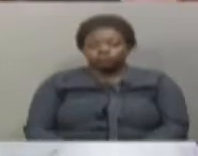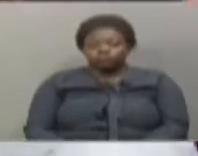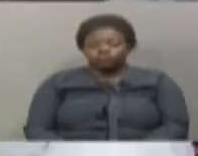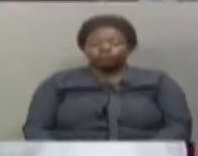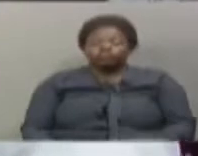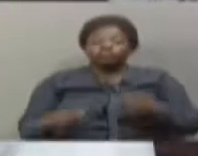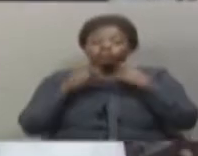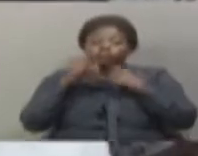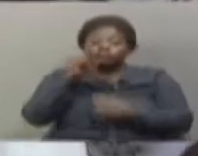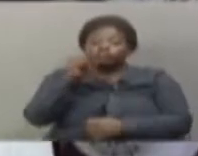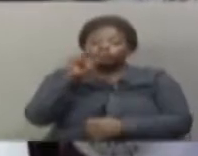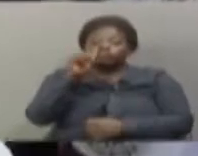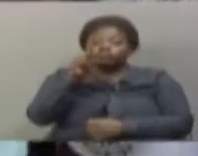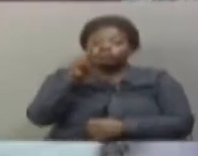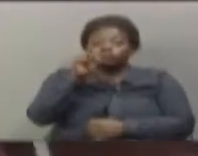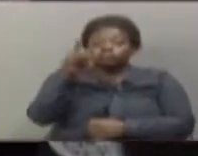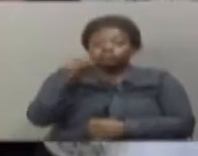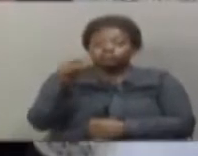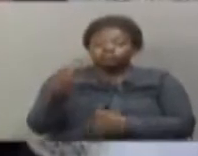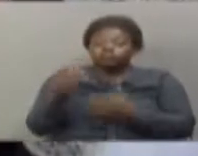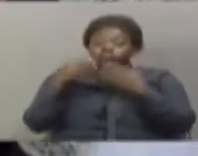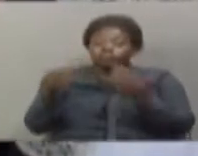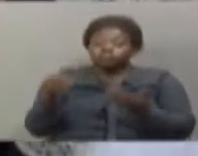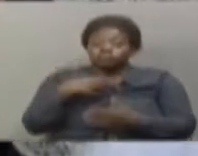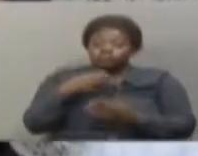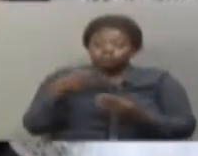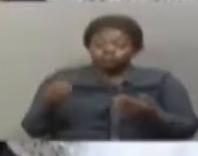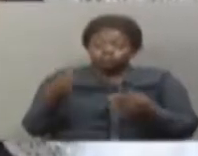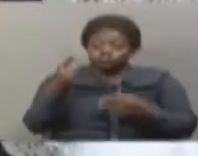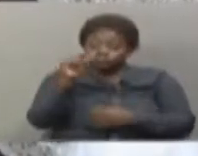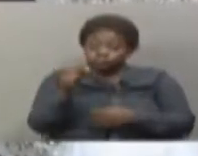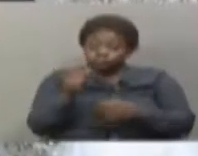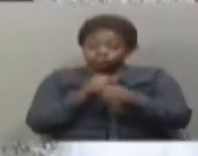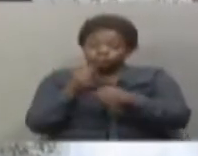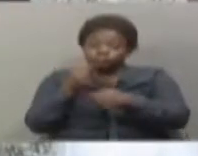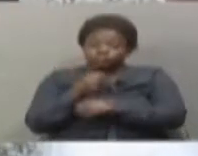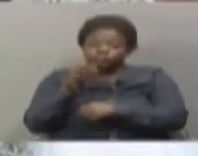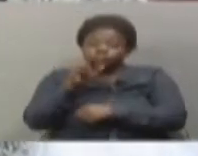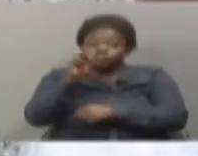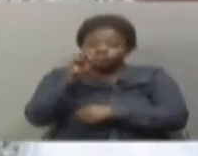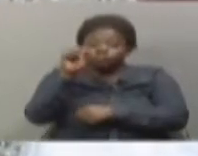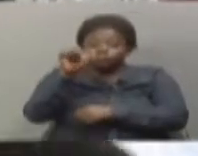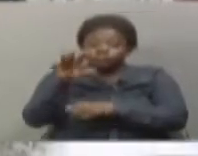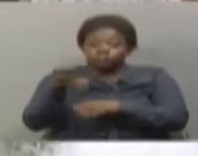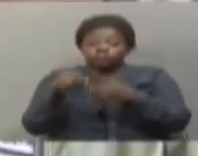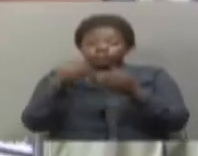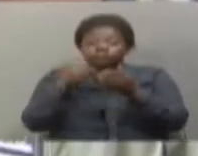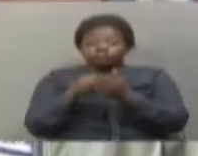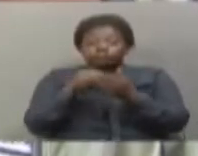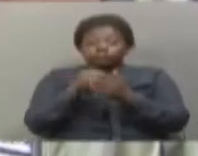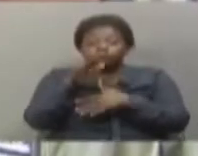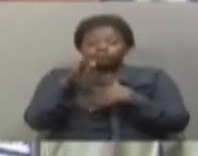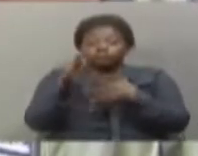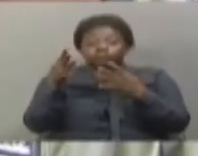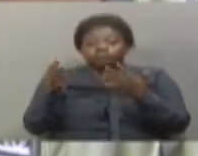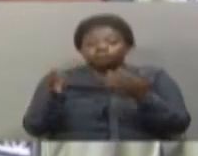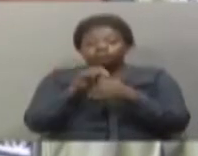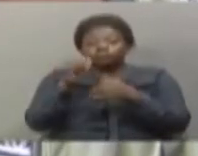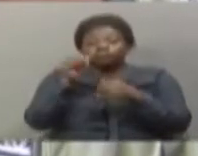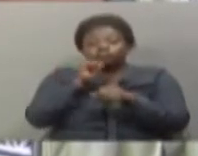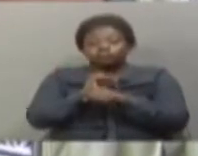Musumba Kakooza asiimye abagagga abatono abawagidde ebitongole nga lotale nga bawaayo ku ssente zaabwe ne zikolebwamu